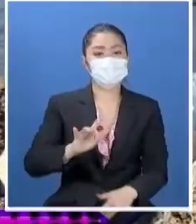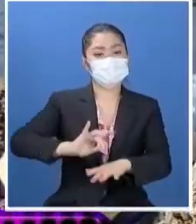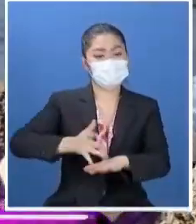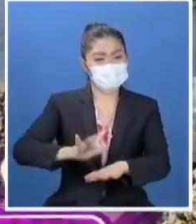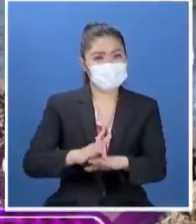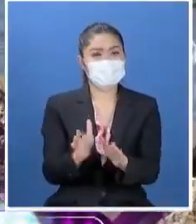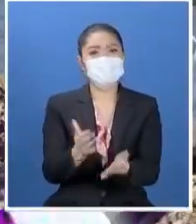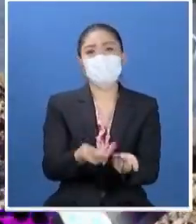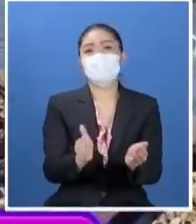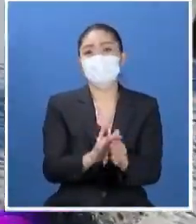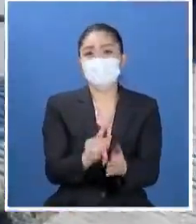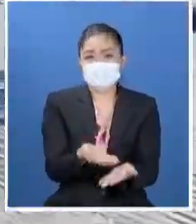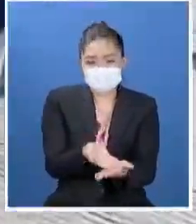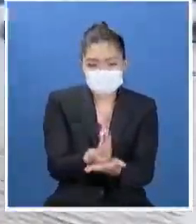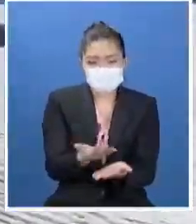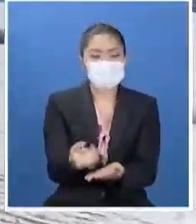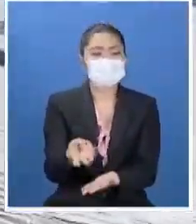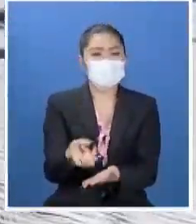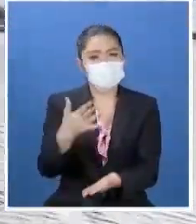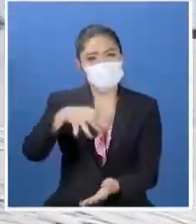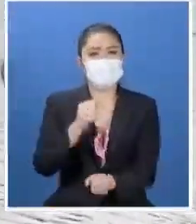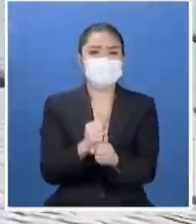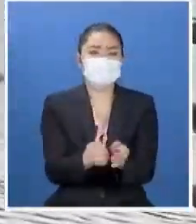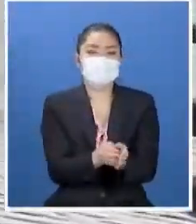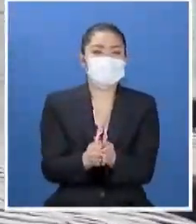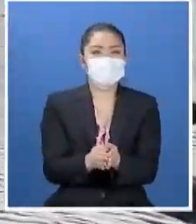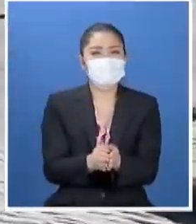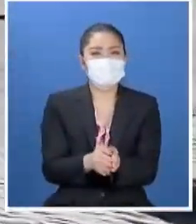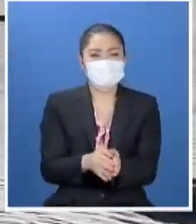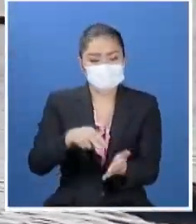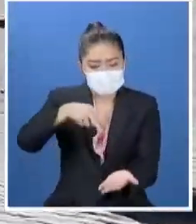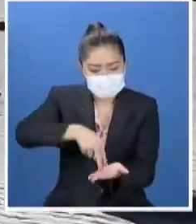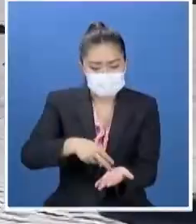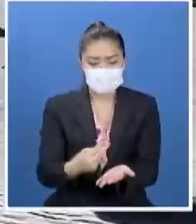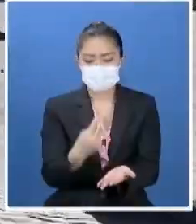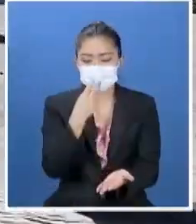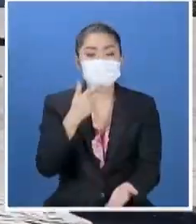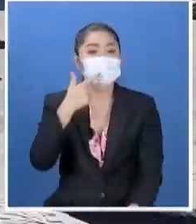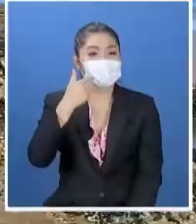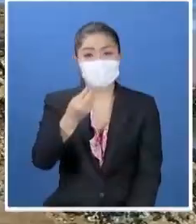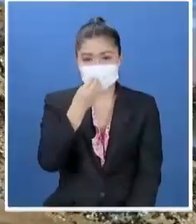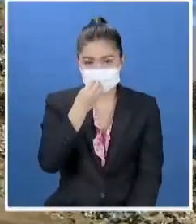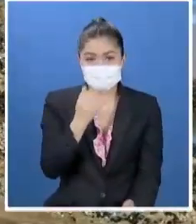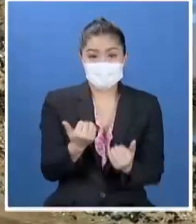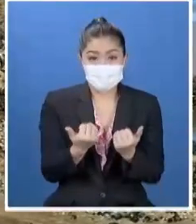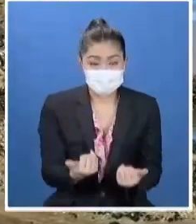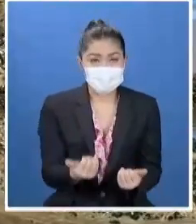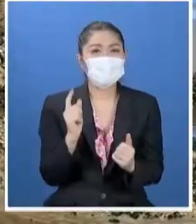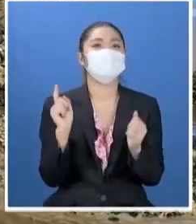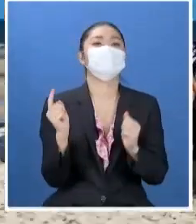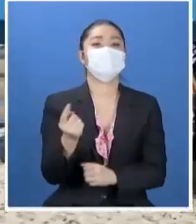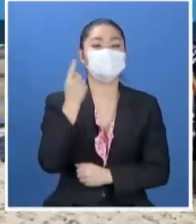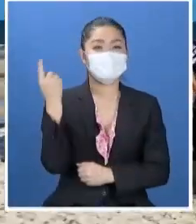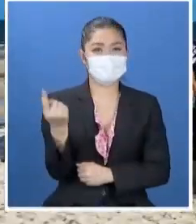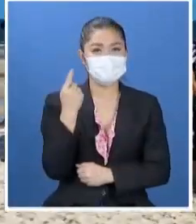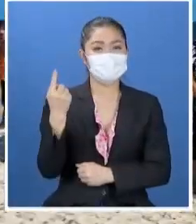ชาติบางครอบครัวที่แซะเก็บได้น้อยก็จะนำกลับไปปรุงสุกทำน้ำจิ้มซีฟู้ดทานกันในครอบครัวค่ะขณะเดียวกันนักท่องเที่ยว